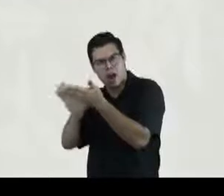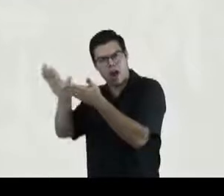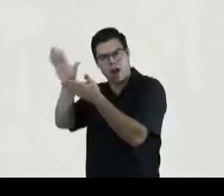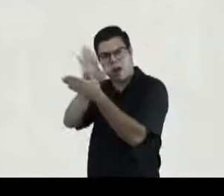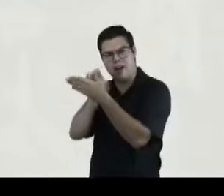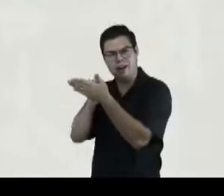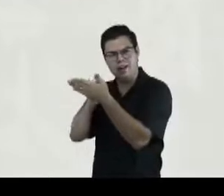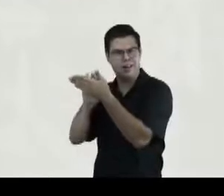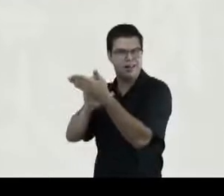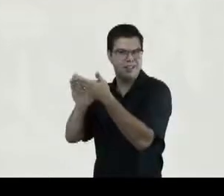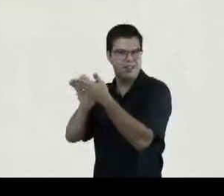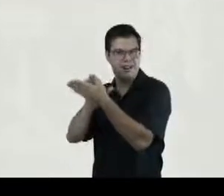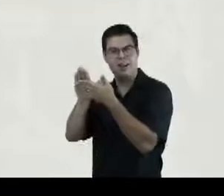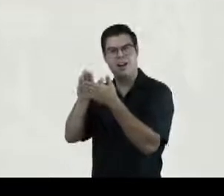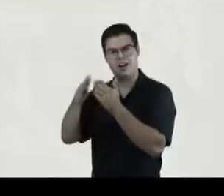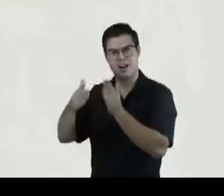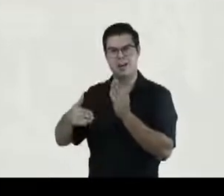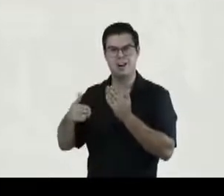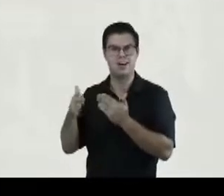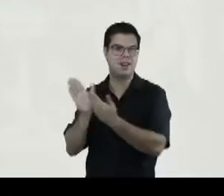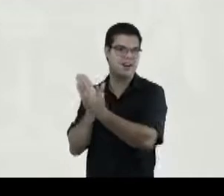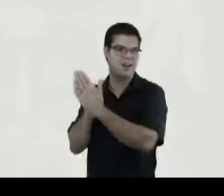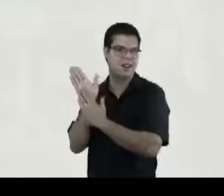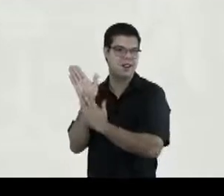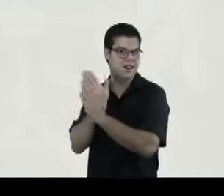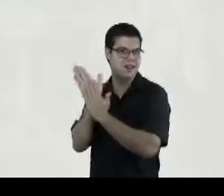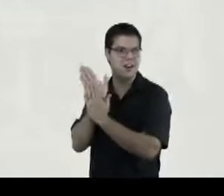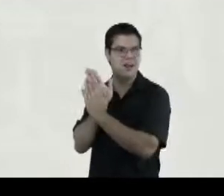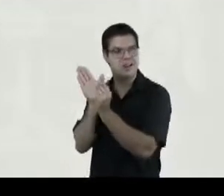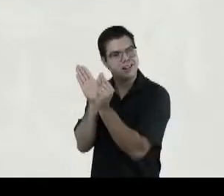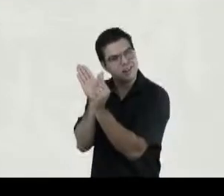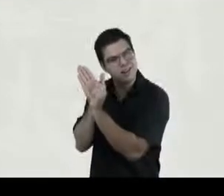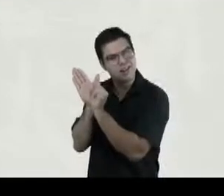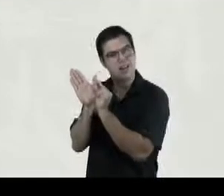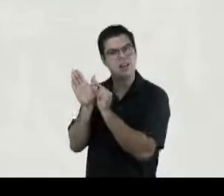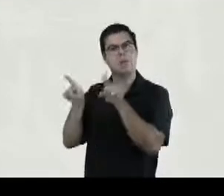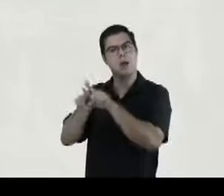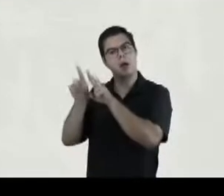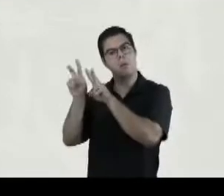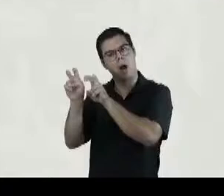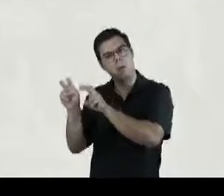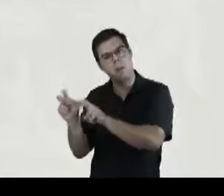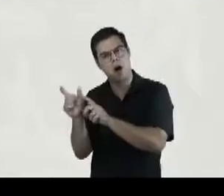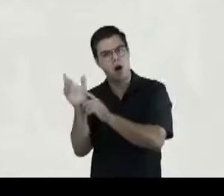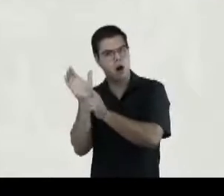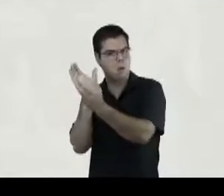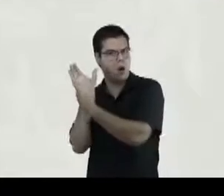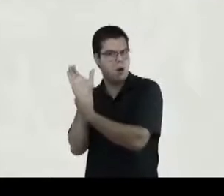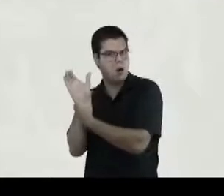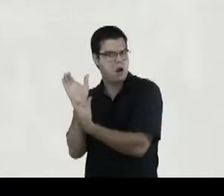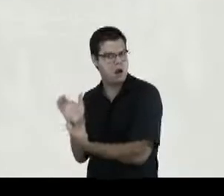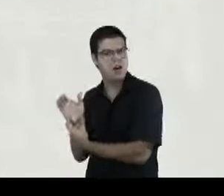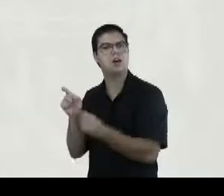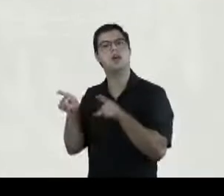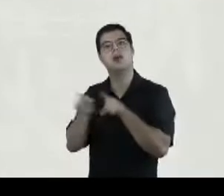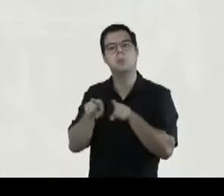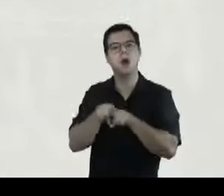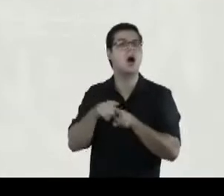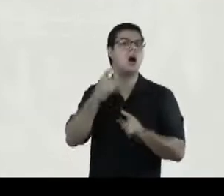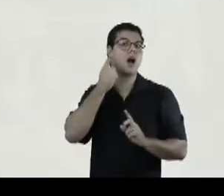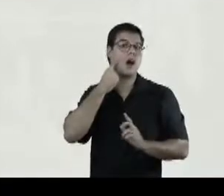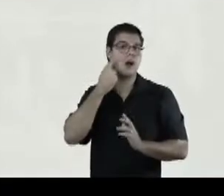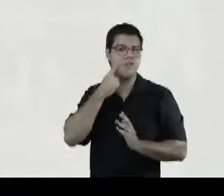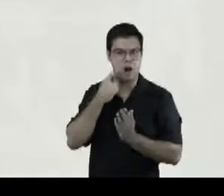titres intérieurs, il dit aussi où il a trouvé des exemplaires, ce qui, à la fin du 19e siècle,